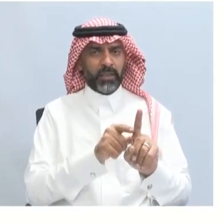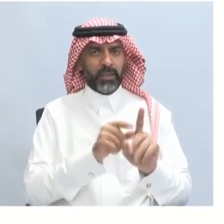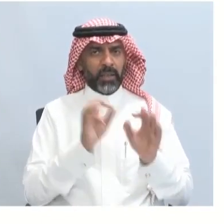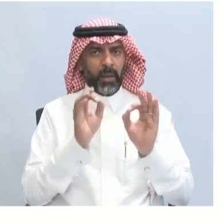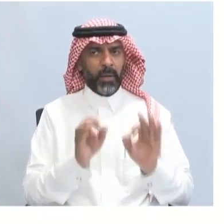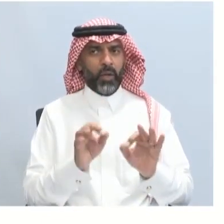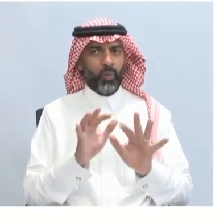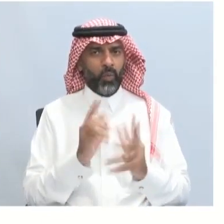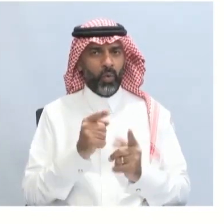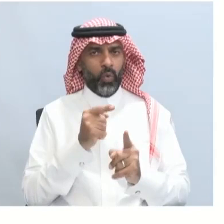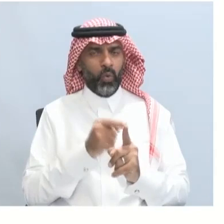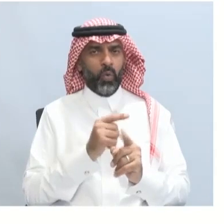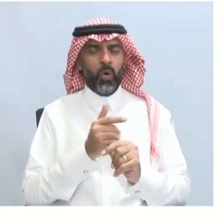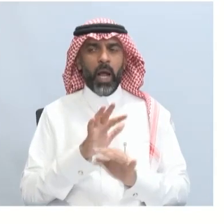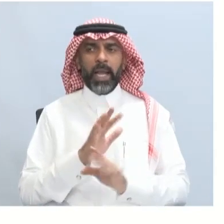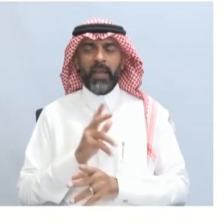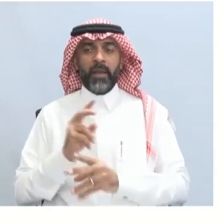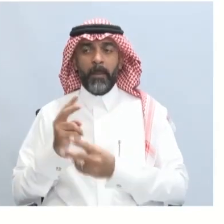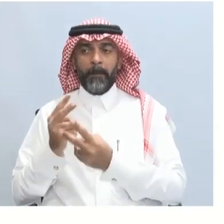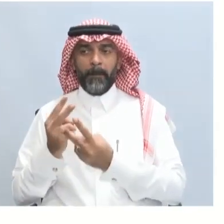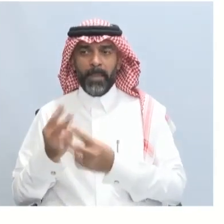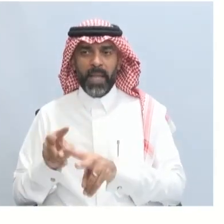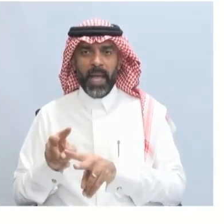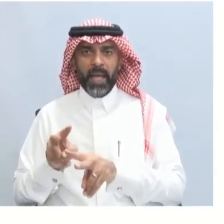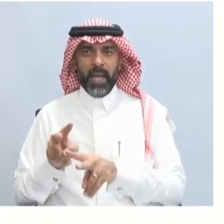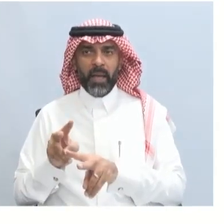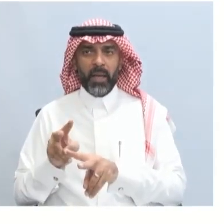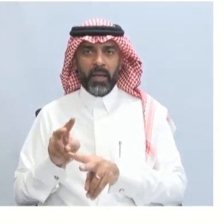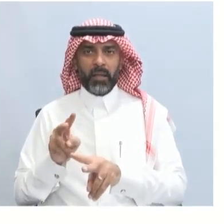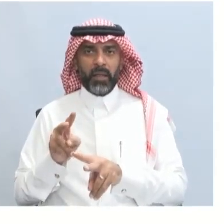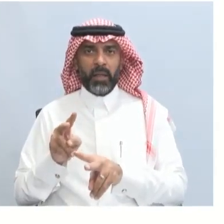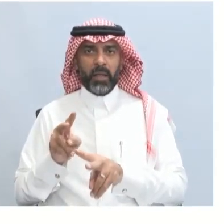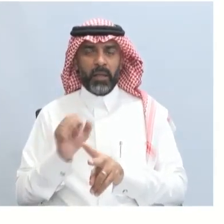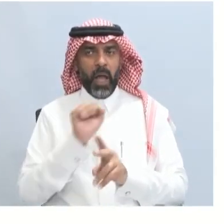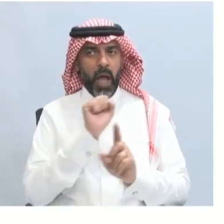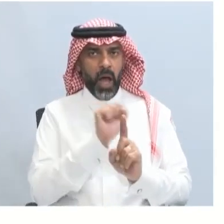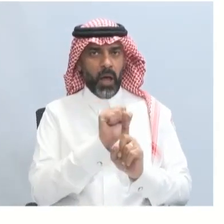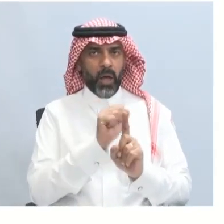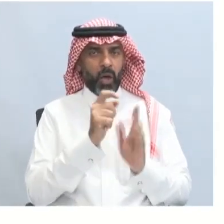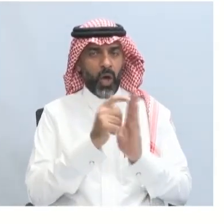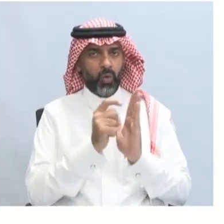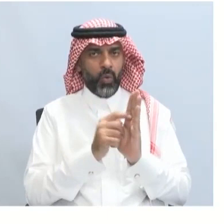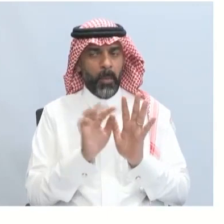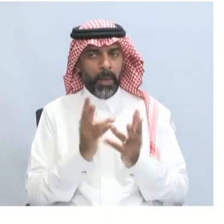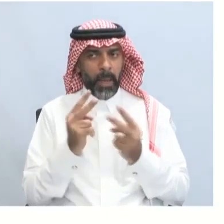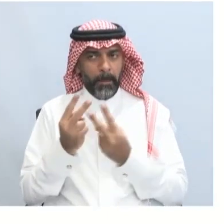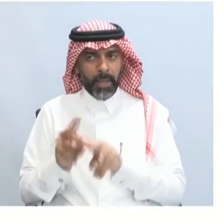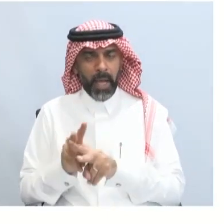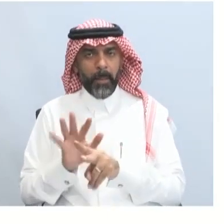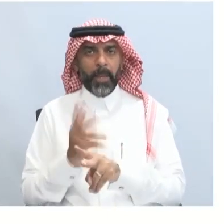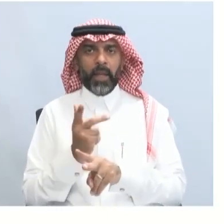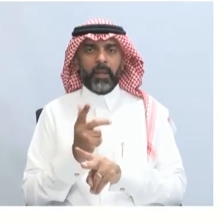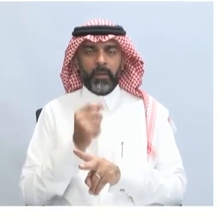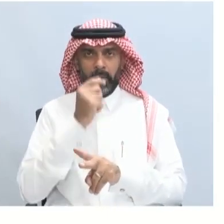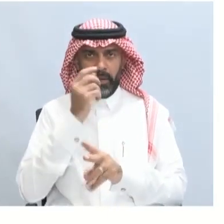وضحنا كيف بدايه ولاده الشخص الطبيعي ومتى تبدا ومتى يبدا ذلك